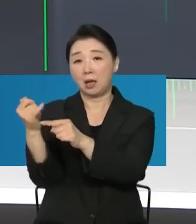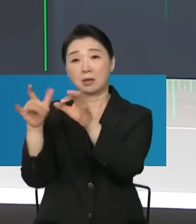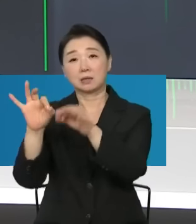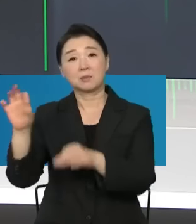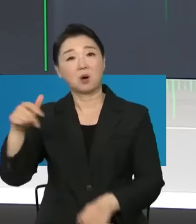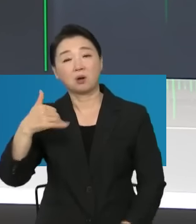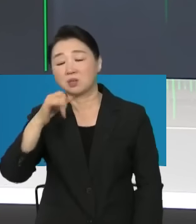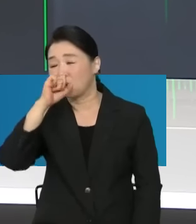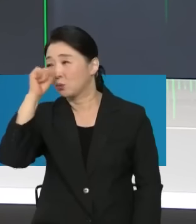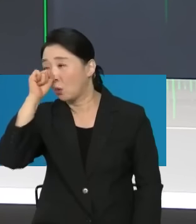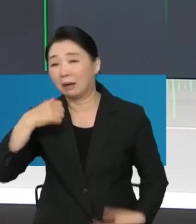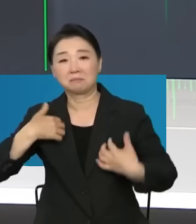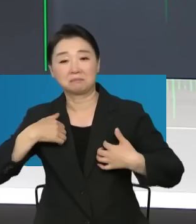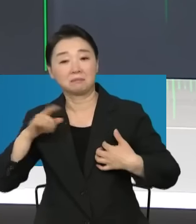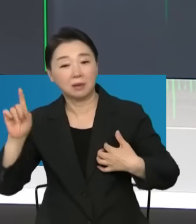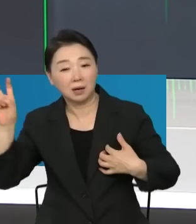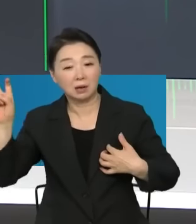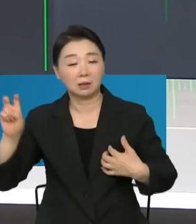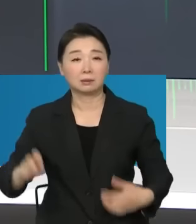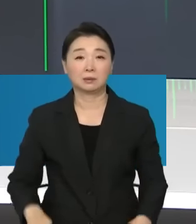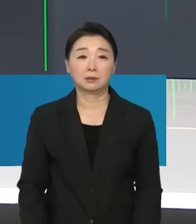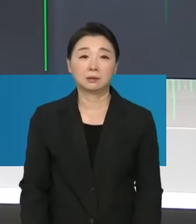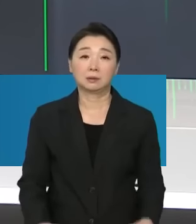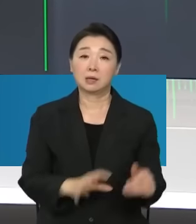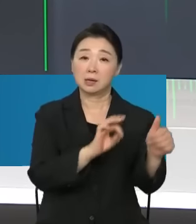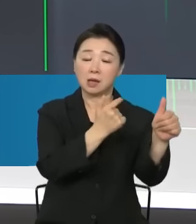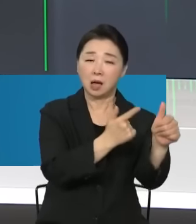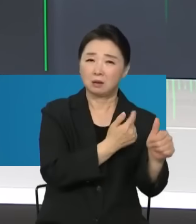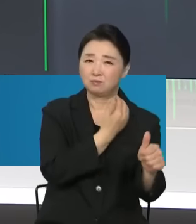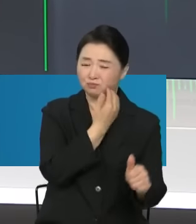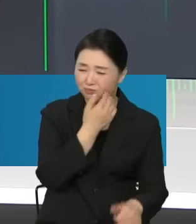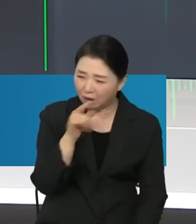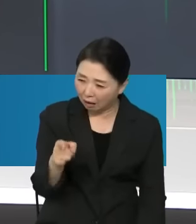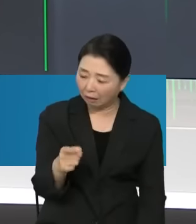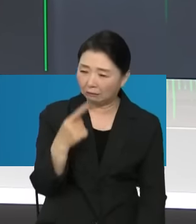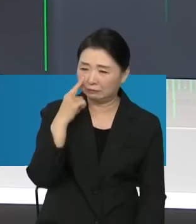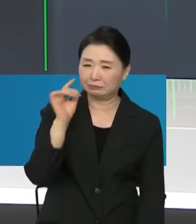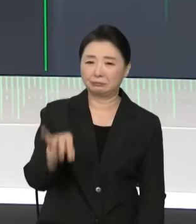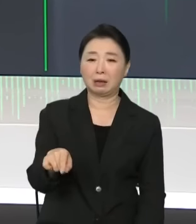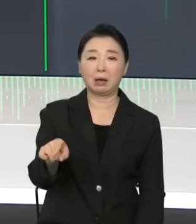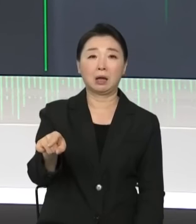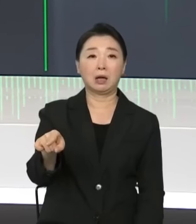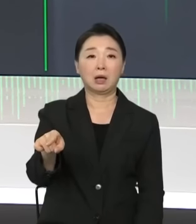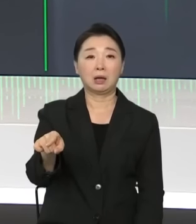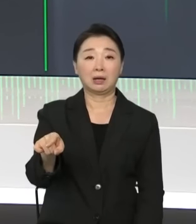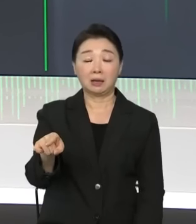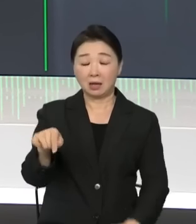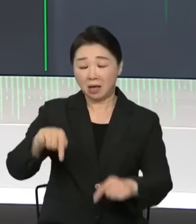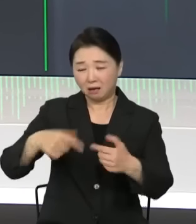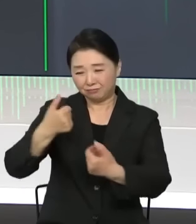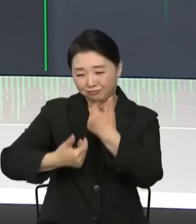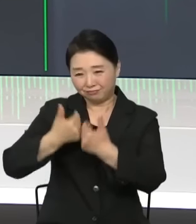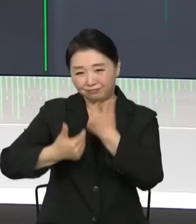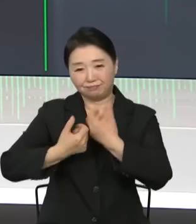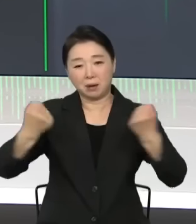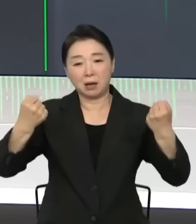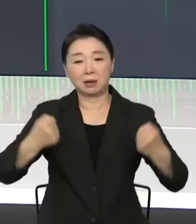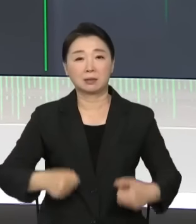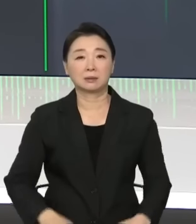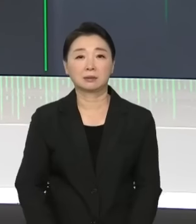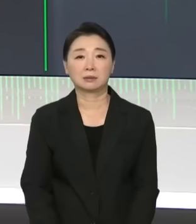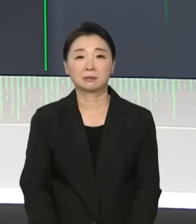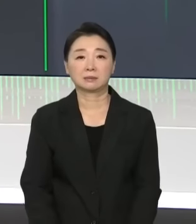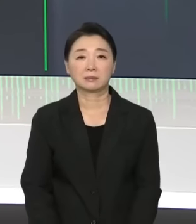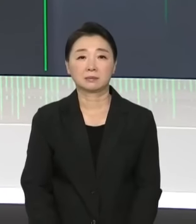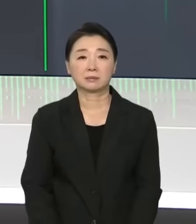것이 김건희영부인을기쁘게할것이라는말이있다. 한동훈의원은이를 부끄럽고한심한일이라고비난했다. 집권당내부의분열이 심화되는것으로